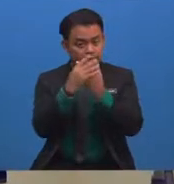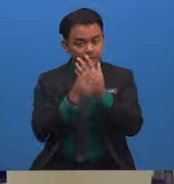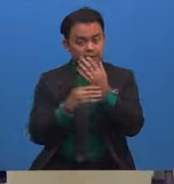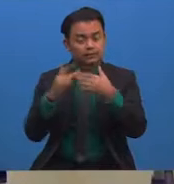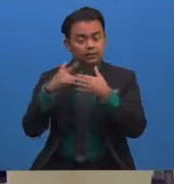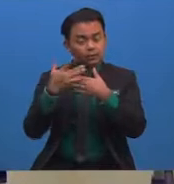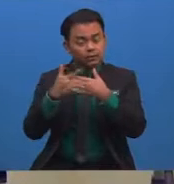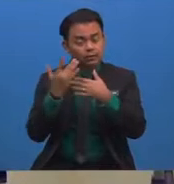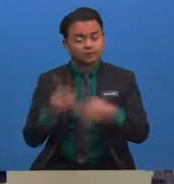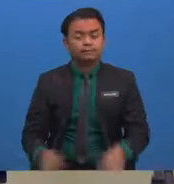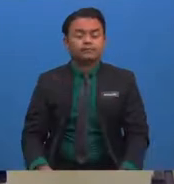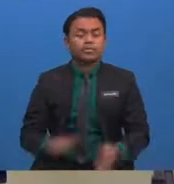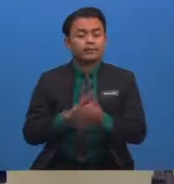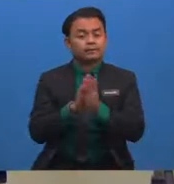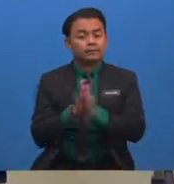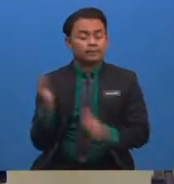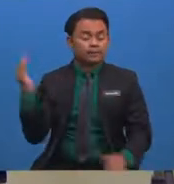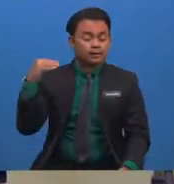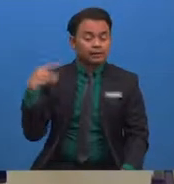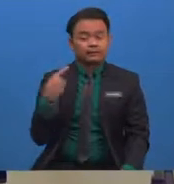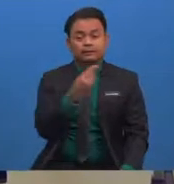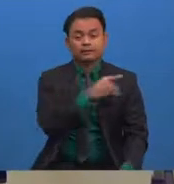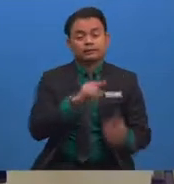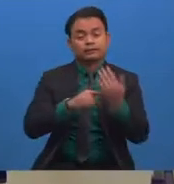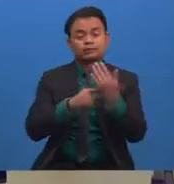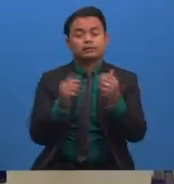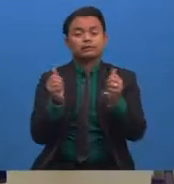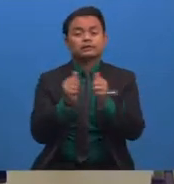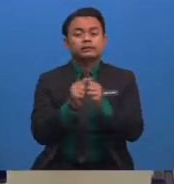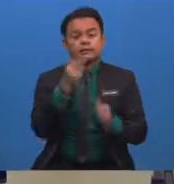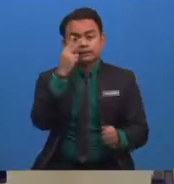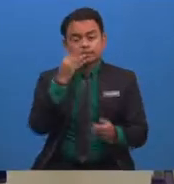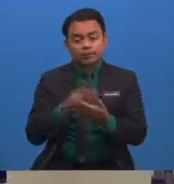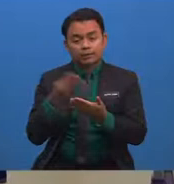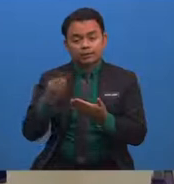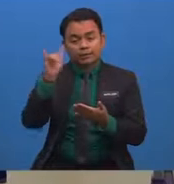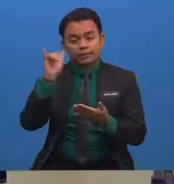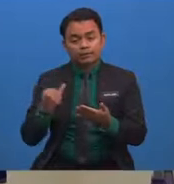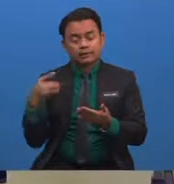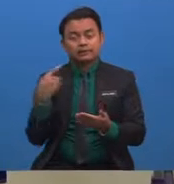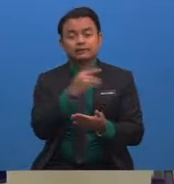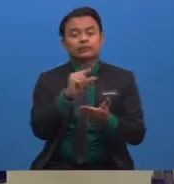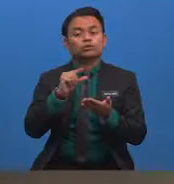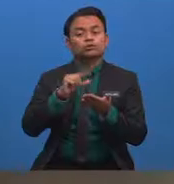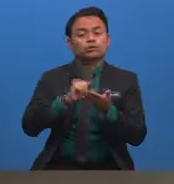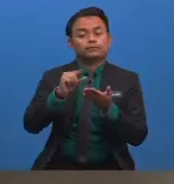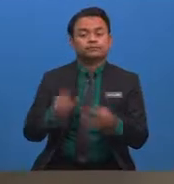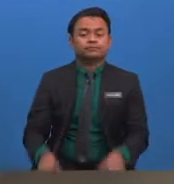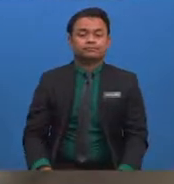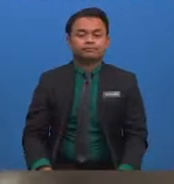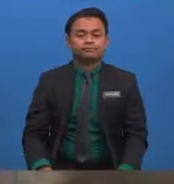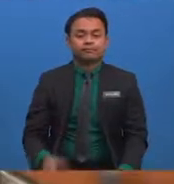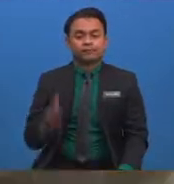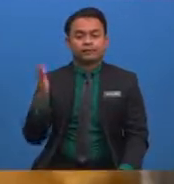Jadi, mari kita mulakan dengan melihat bahan-bahan yang akan digunakan. Pertama,